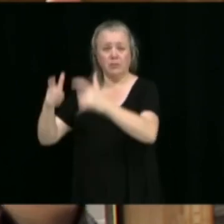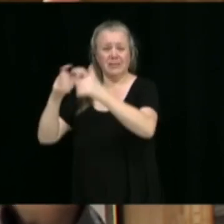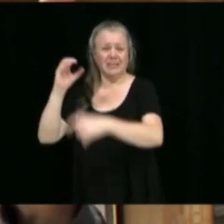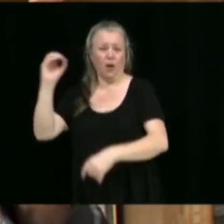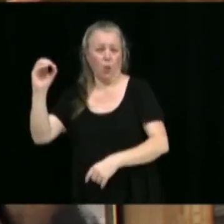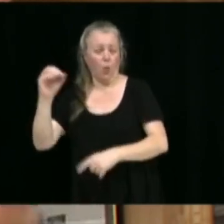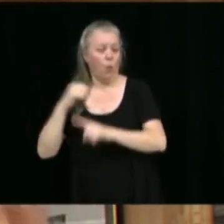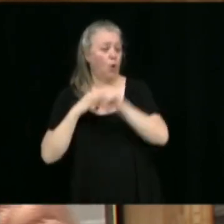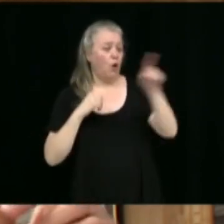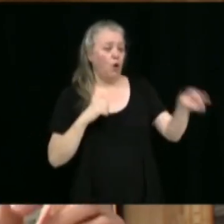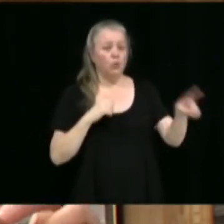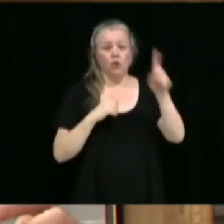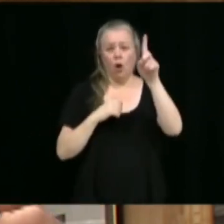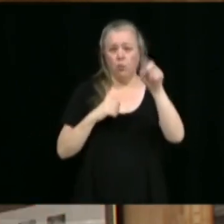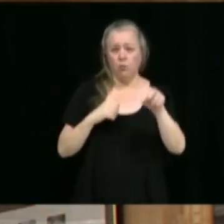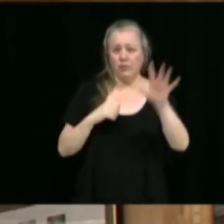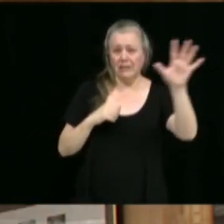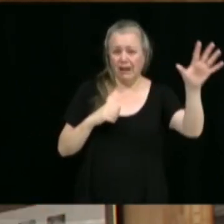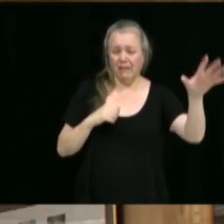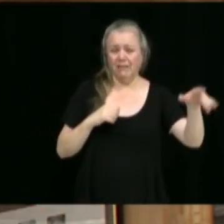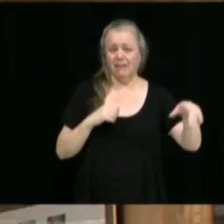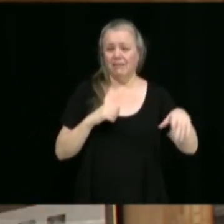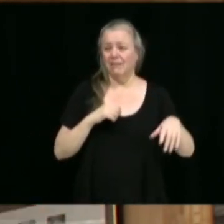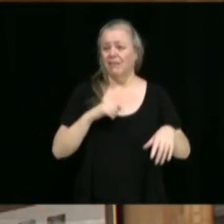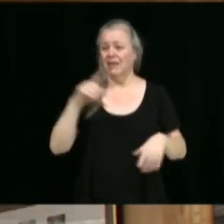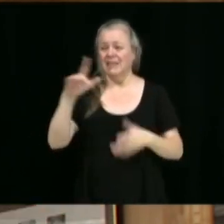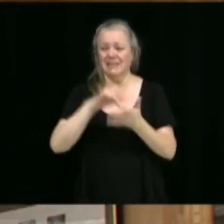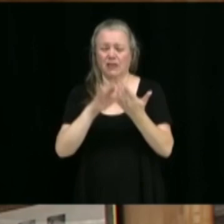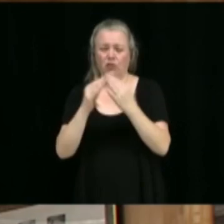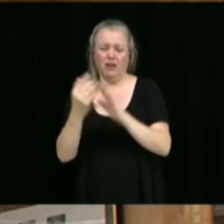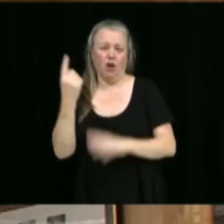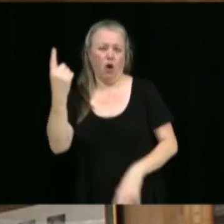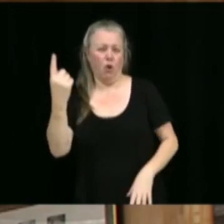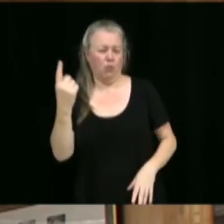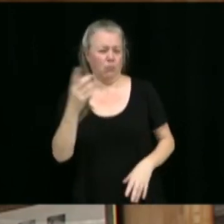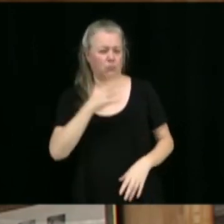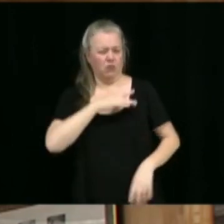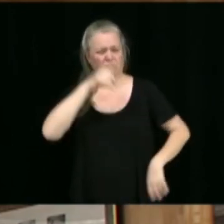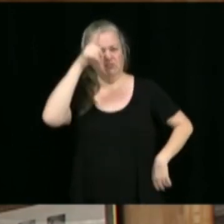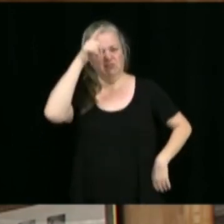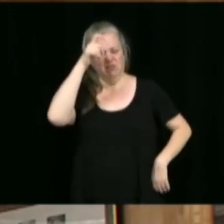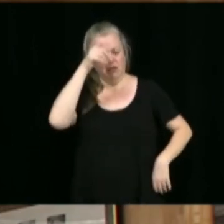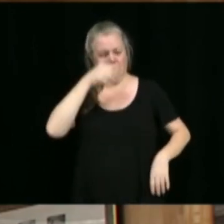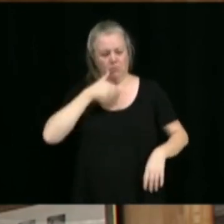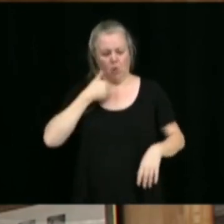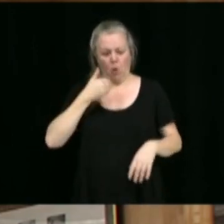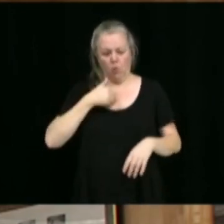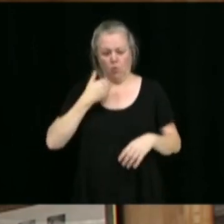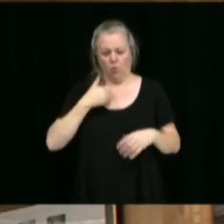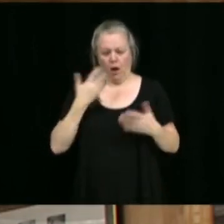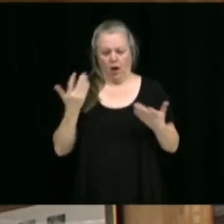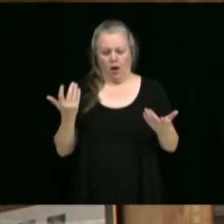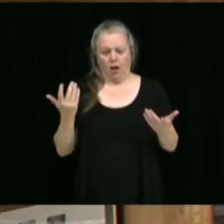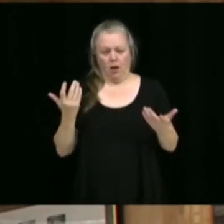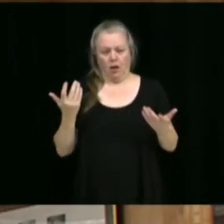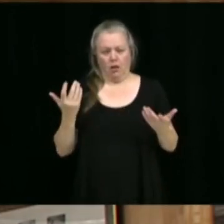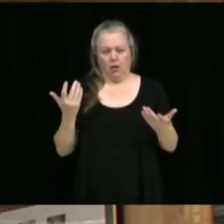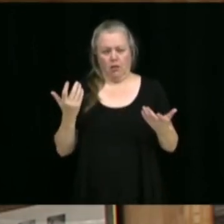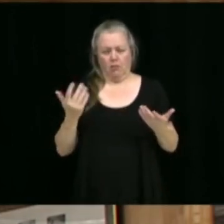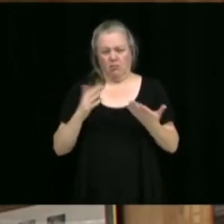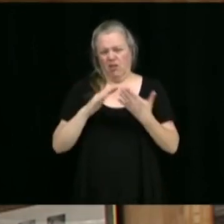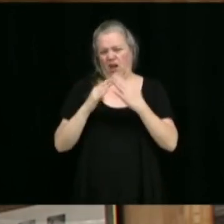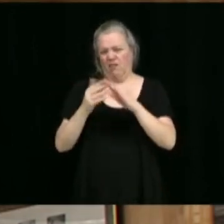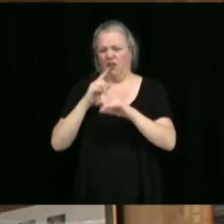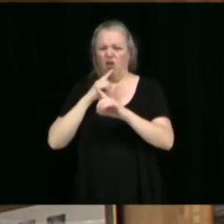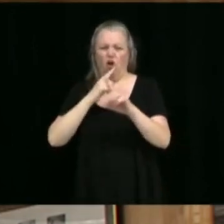que c'est 1,5, puis au centre-ville, c'est 1. Puis moi, je me dis, mais pourquoi que la Ville devrait dicter